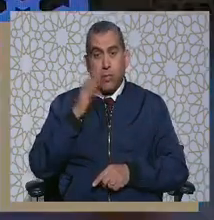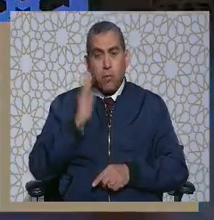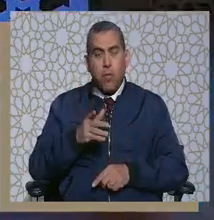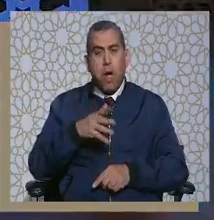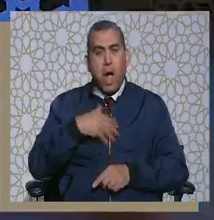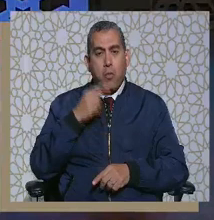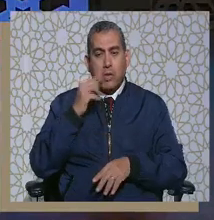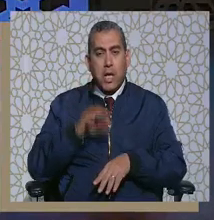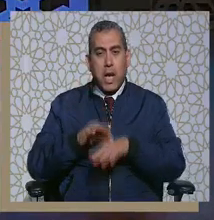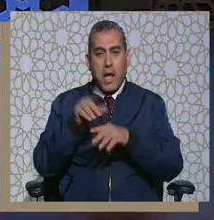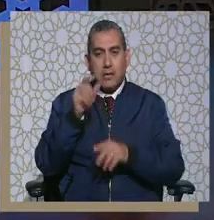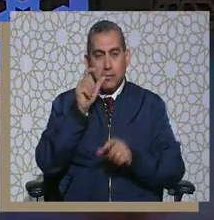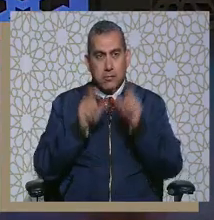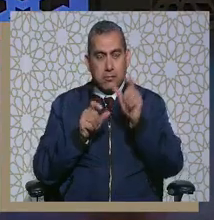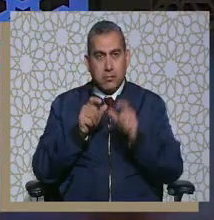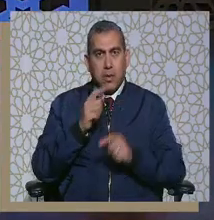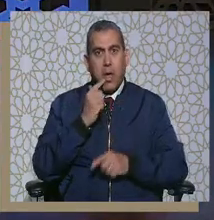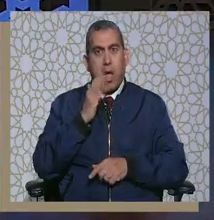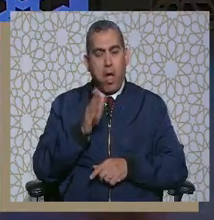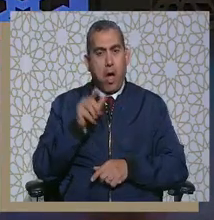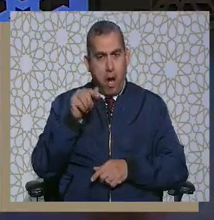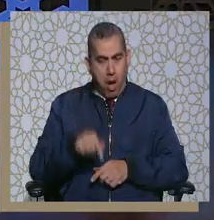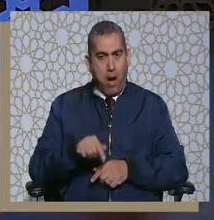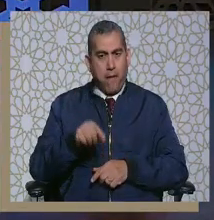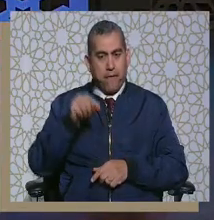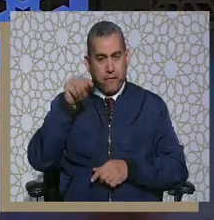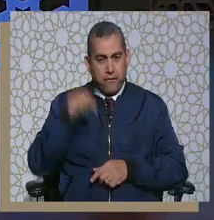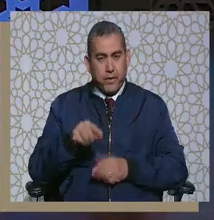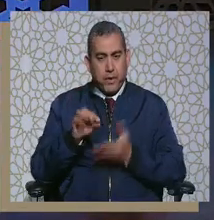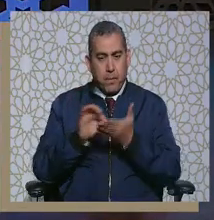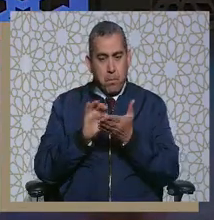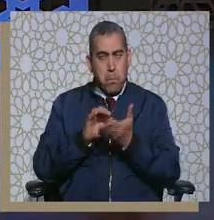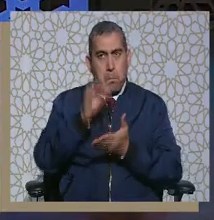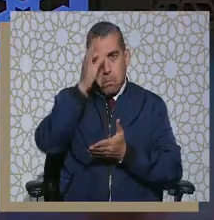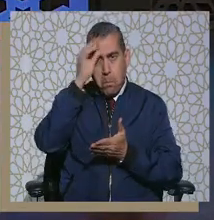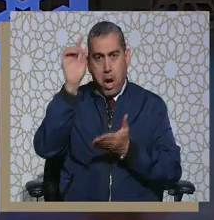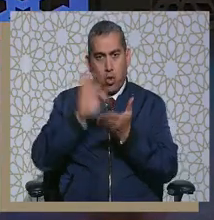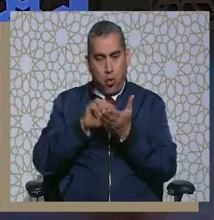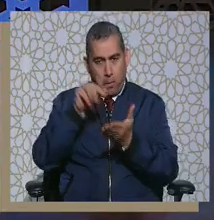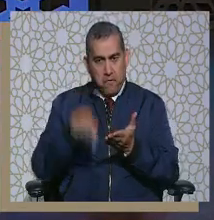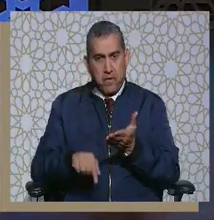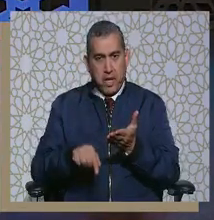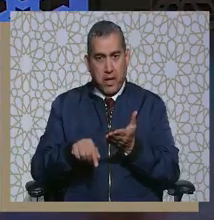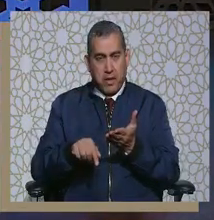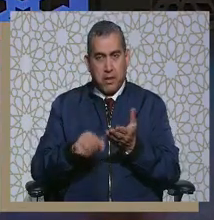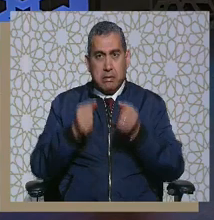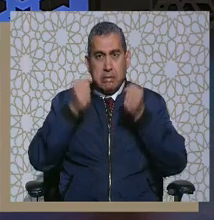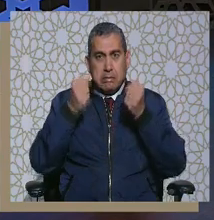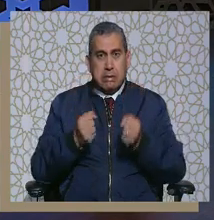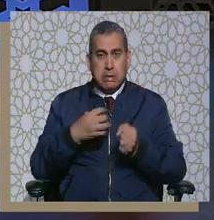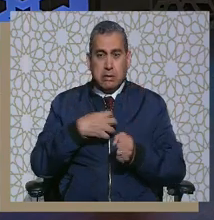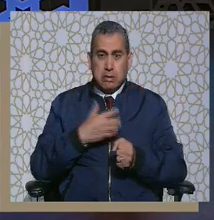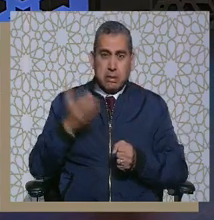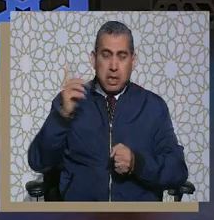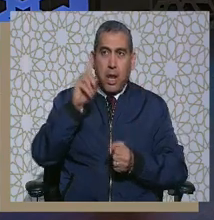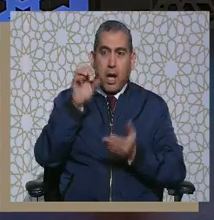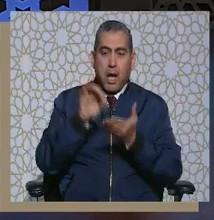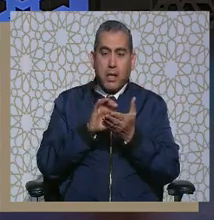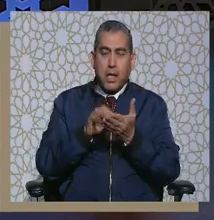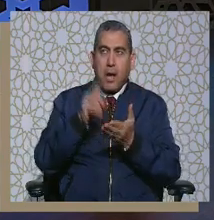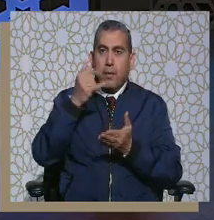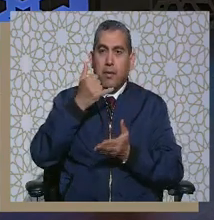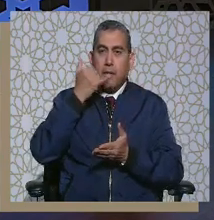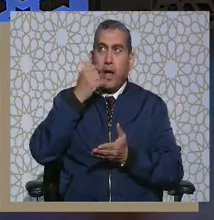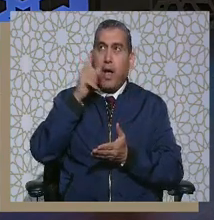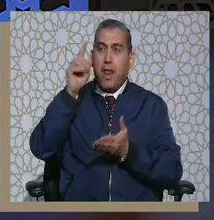تصدق ده تصدق ان في قدر والقدر ده مشب والقدر ده ده كتاب لطف الله